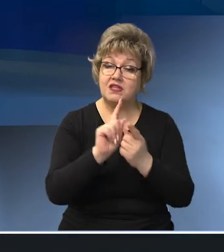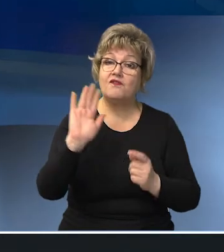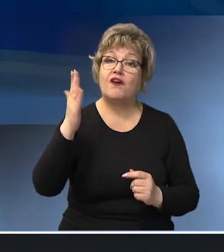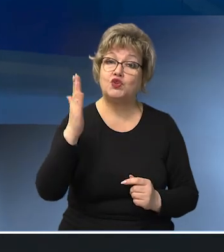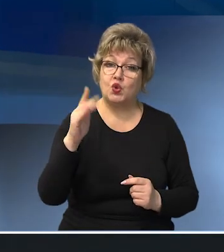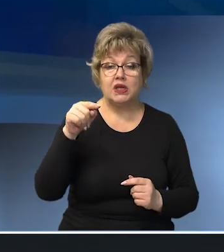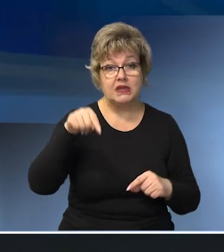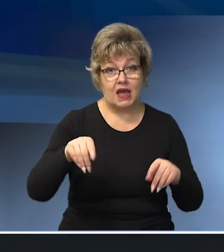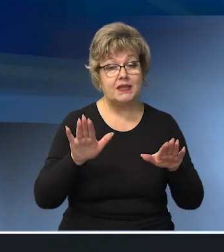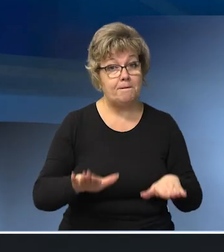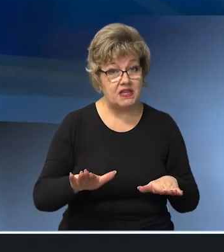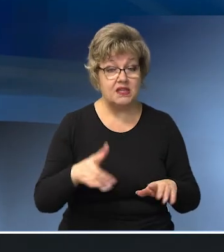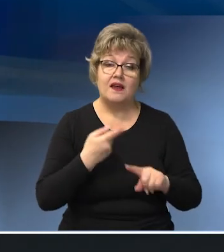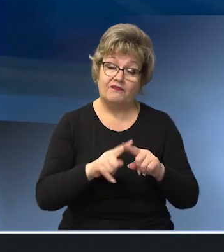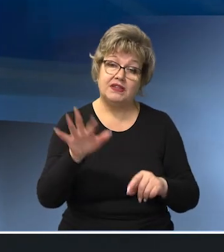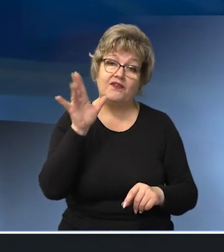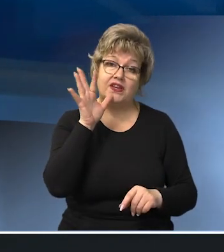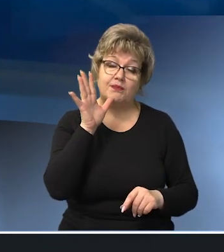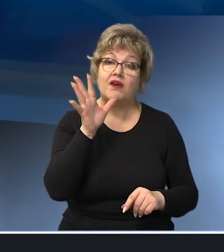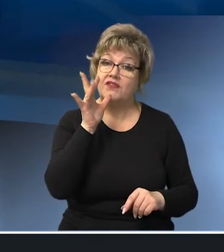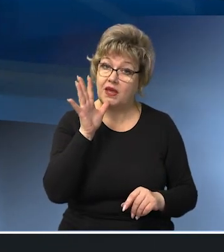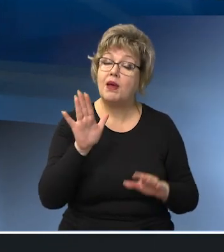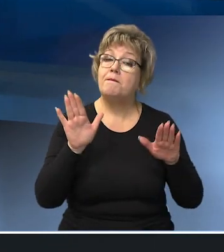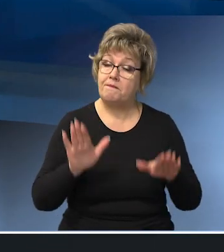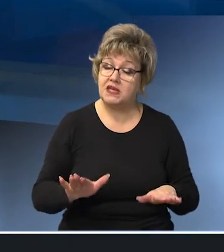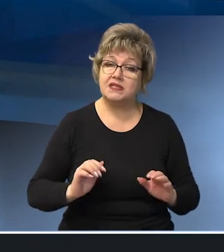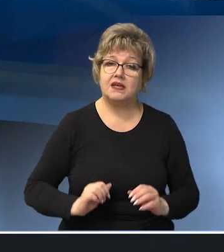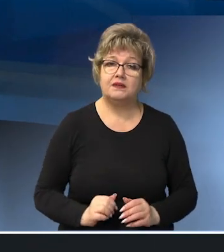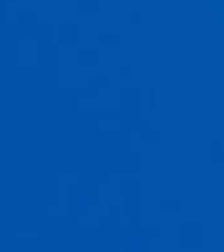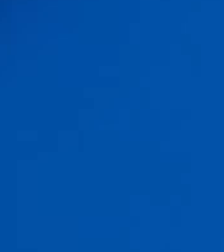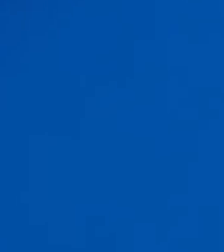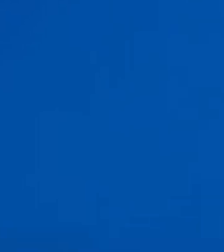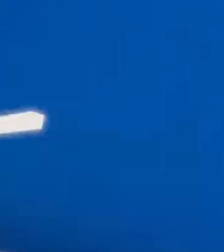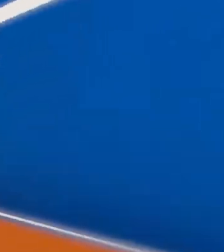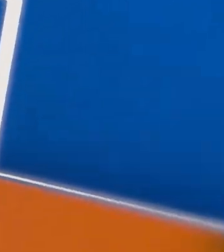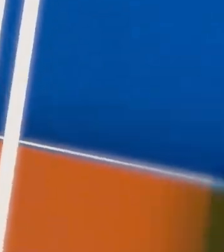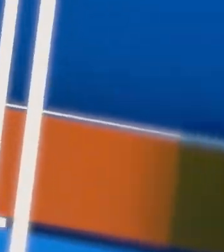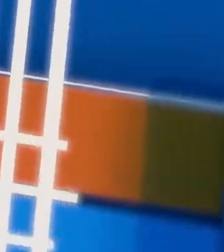Встретимся во вторник на этом же месте, в это же время. Время местное.